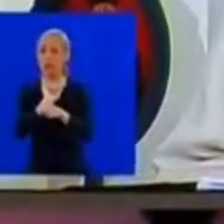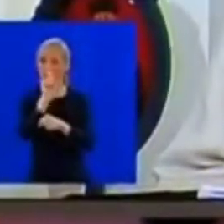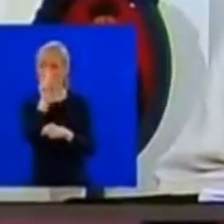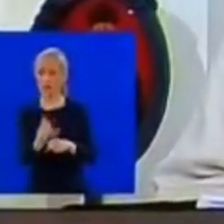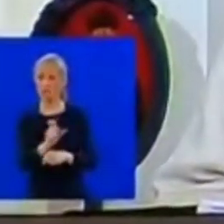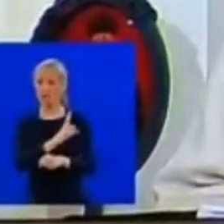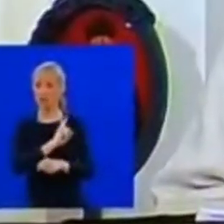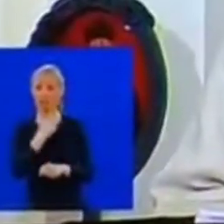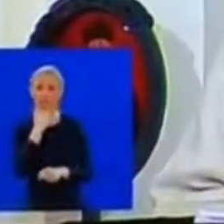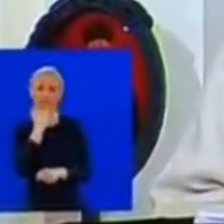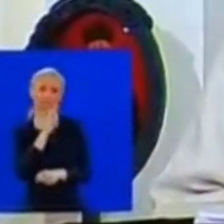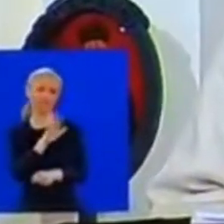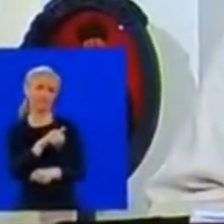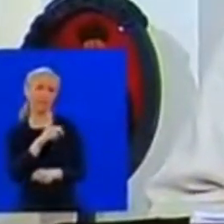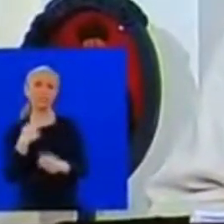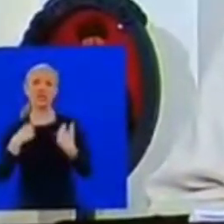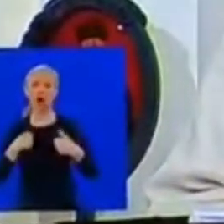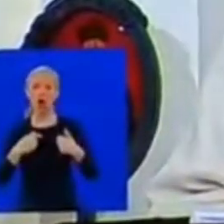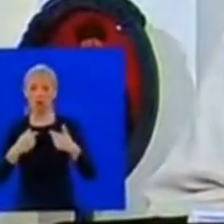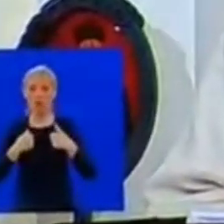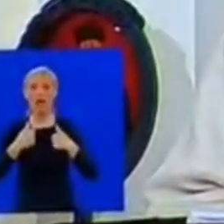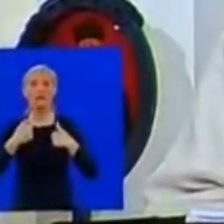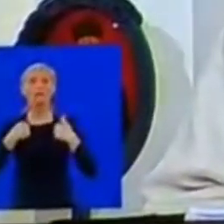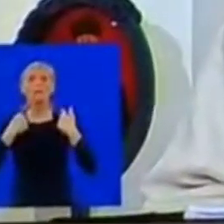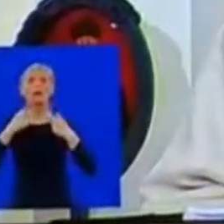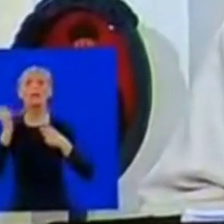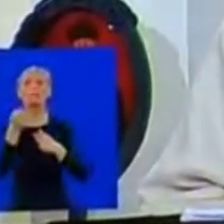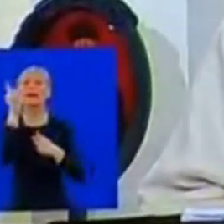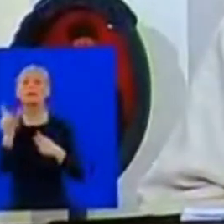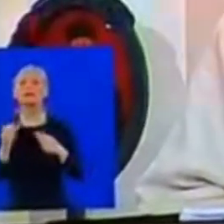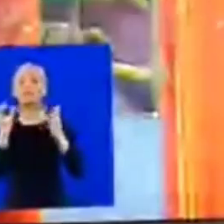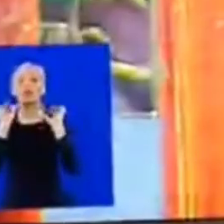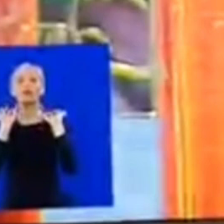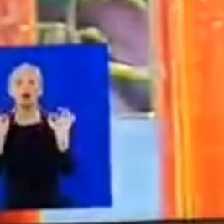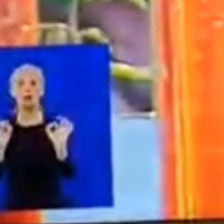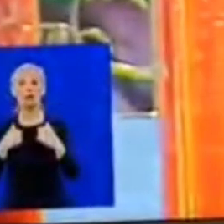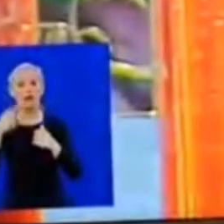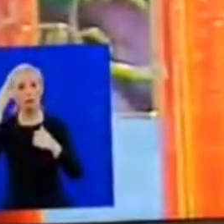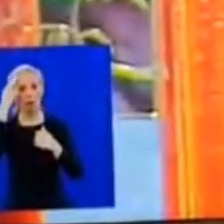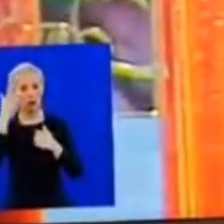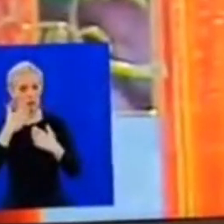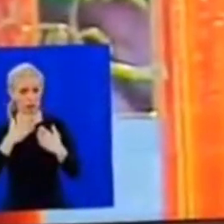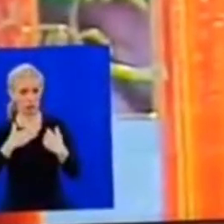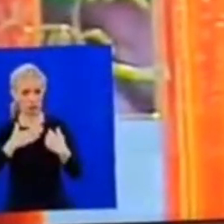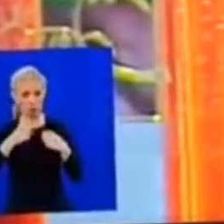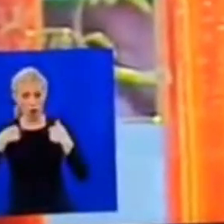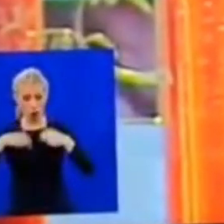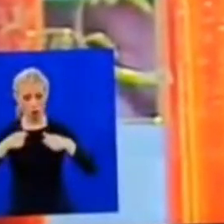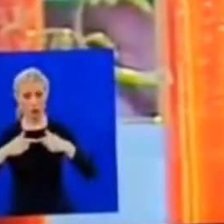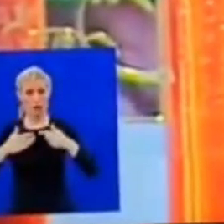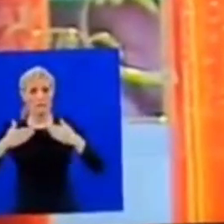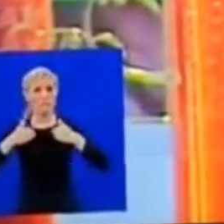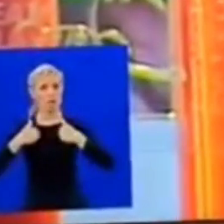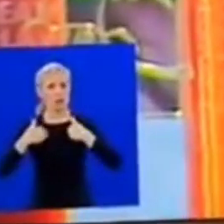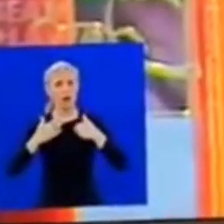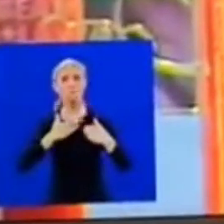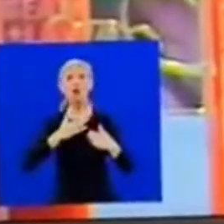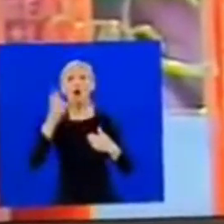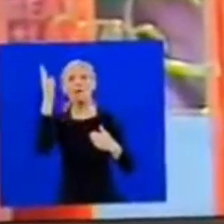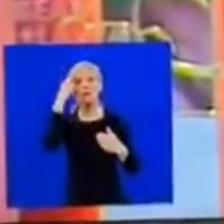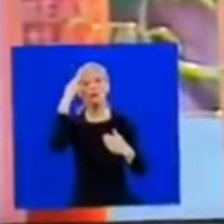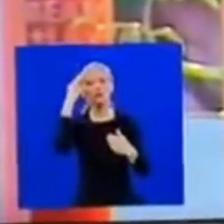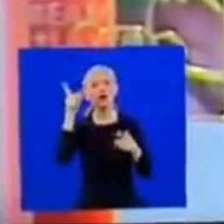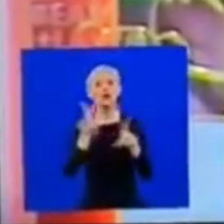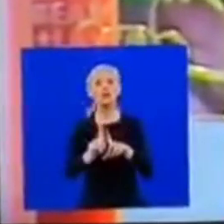ovaca. Ja sam pastir dobri i poznajem svoje i mene poznaju moje. Kao što mene